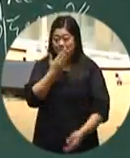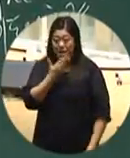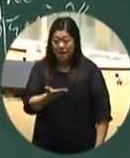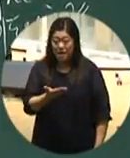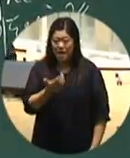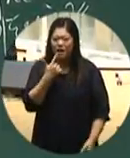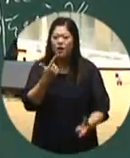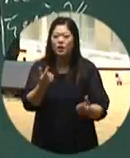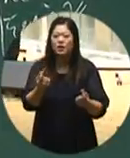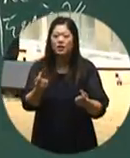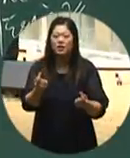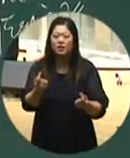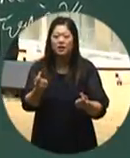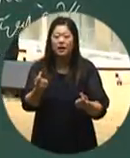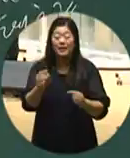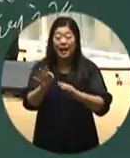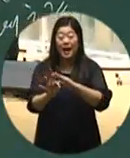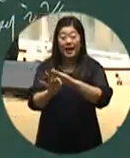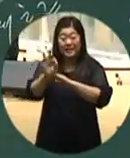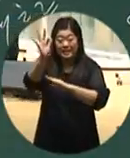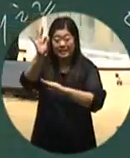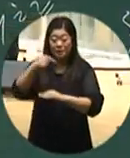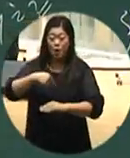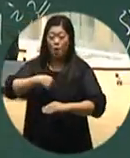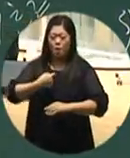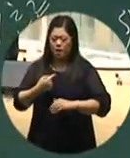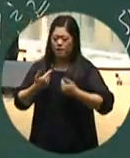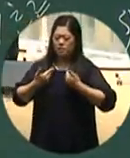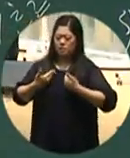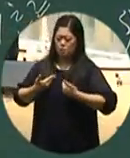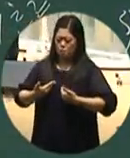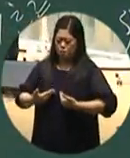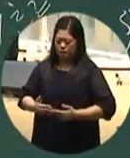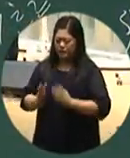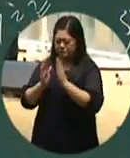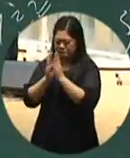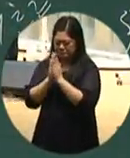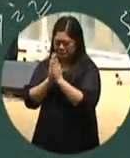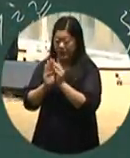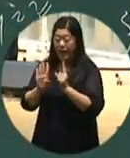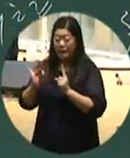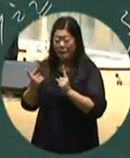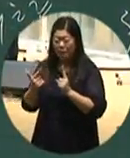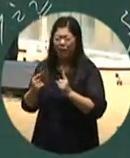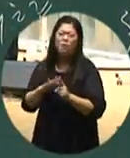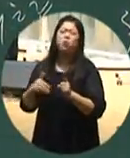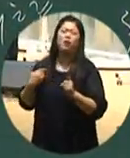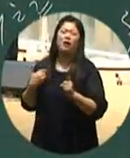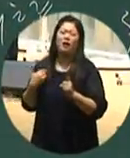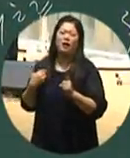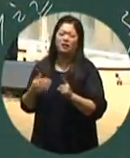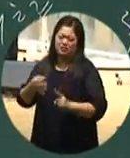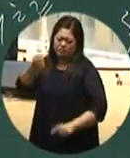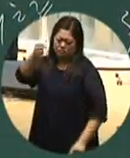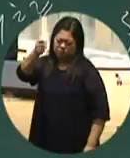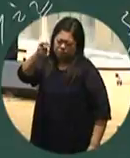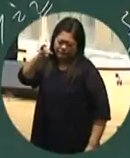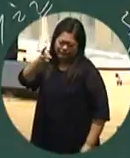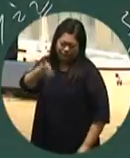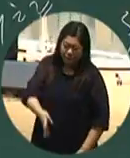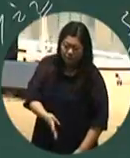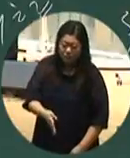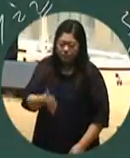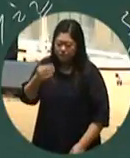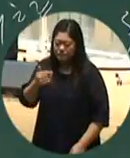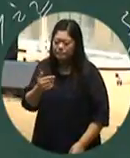something. 그냥 여러분 아침에 조용한 시간, 편안한 시간, 능력의 시간을 만들면 처음엔 잘 뭐 그런가 싶습니다. 그러나 굉장한 게